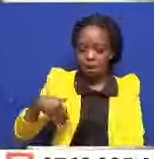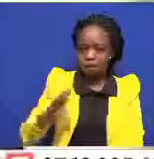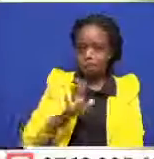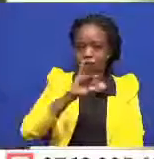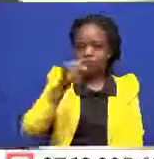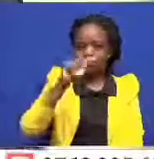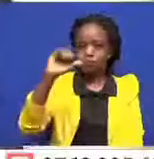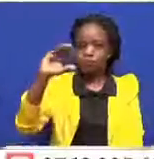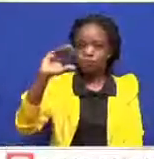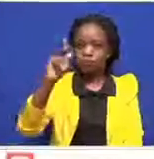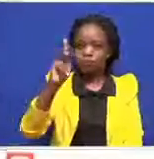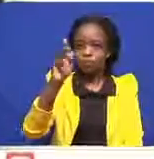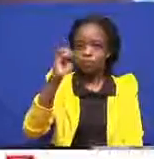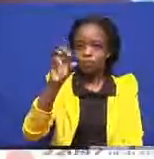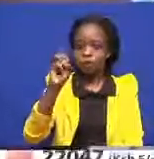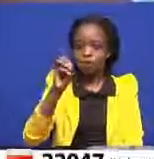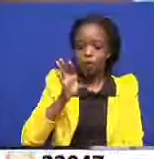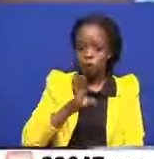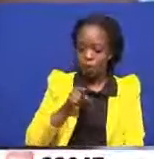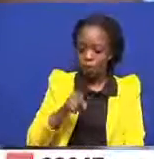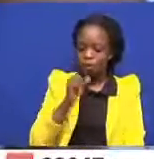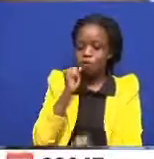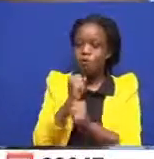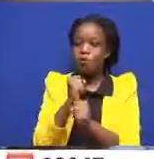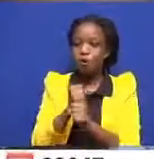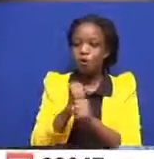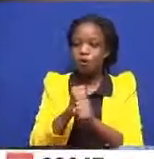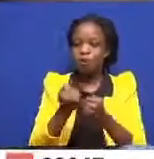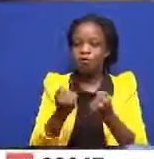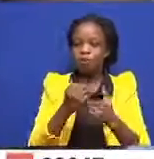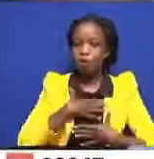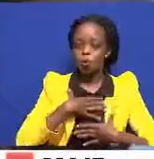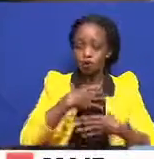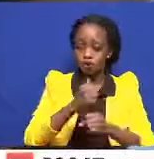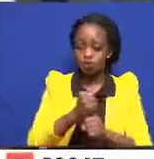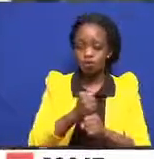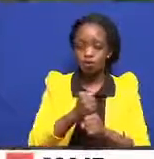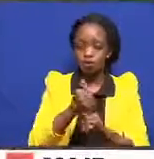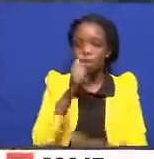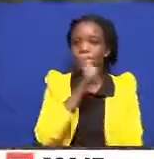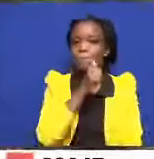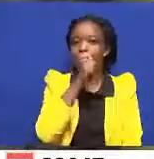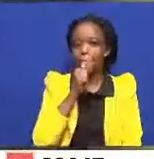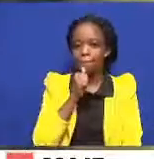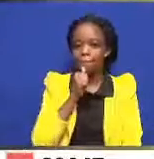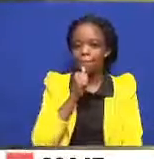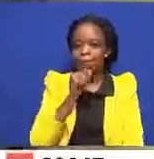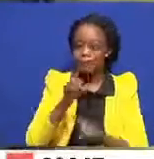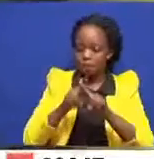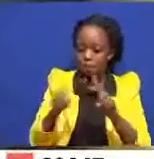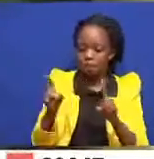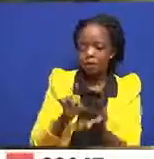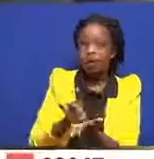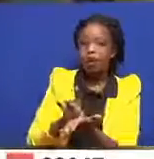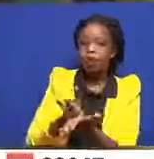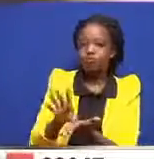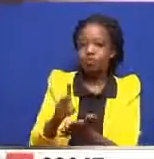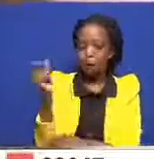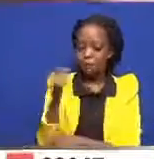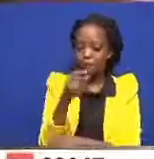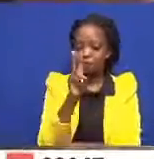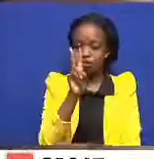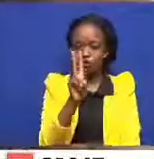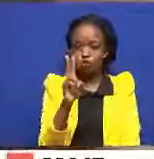Kimani, mama huyo alikuwa akifanya kazi na shirika lisilokuwa la kiserikali, ila akafutwa kazi miezi